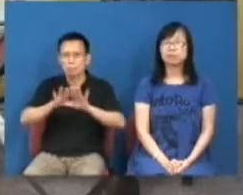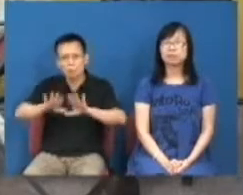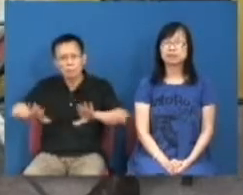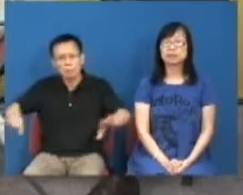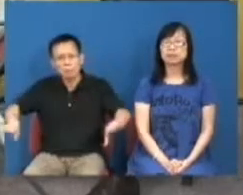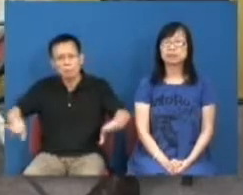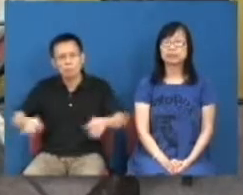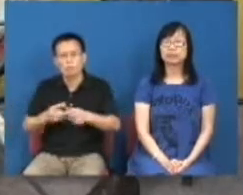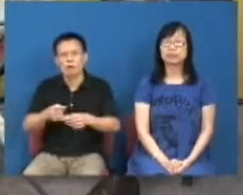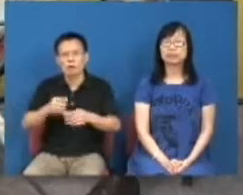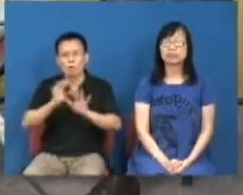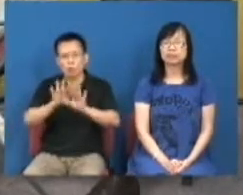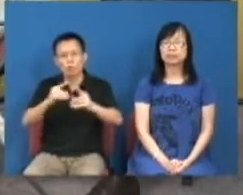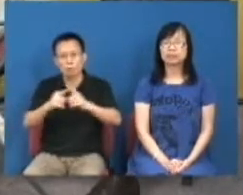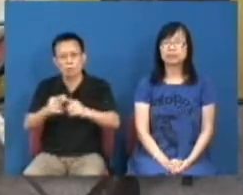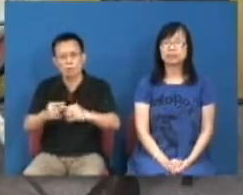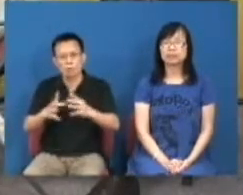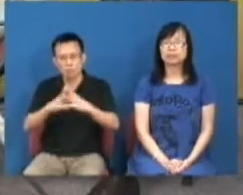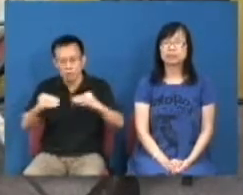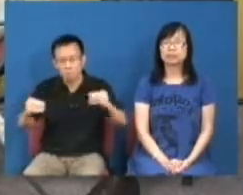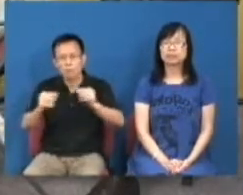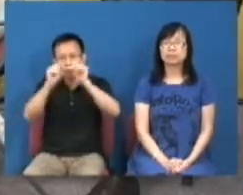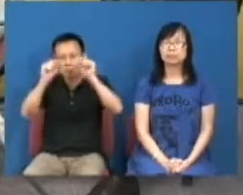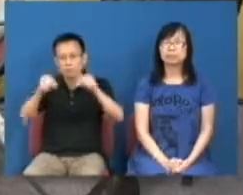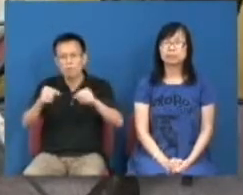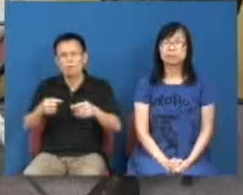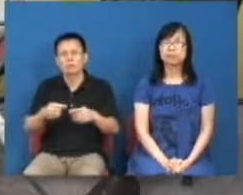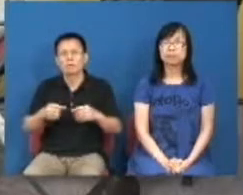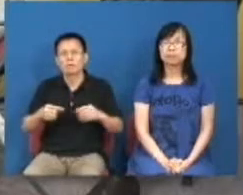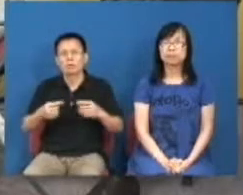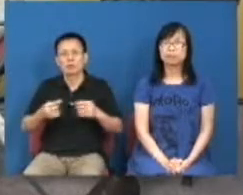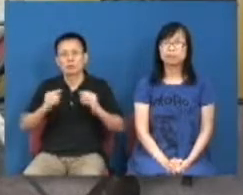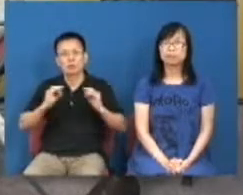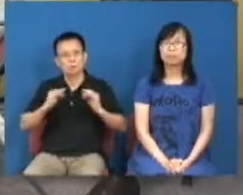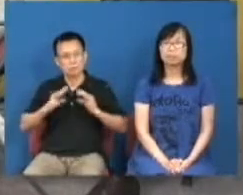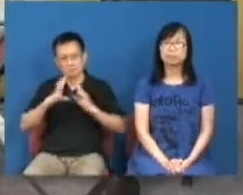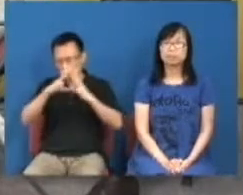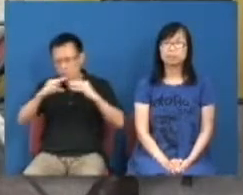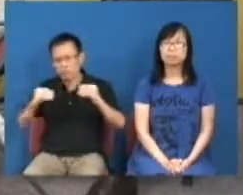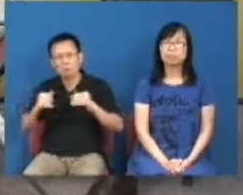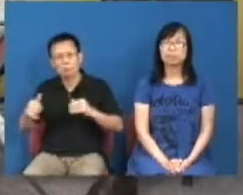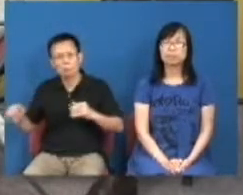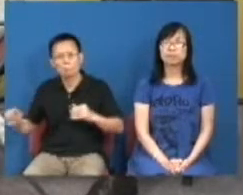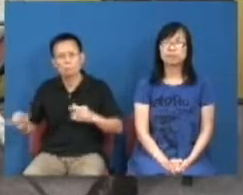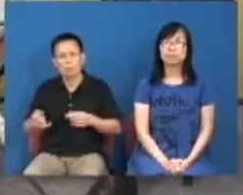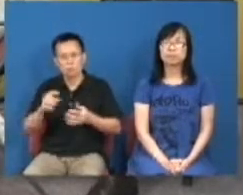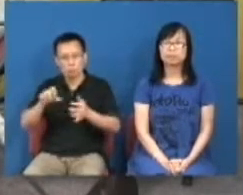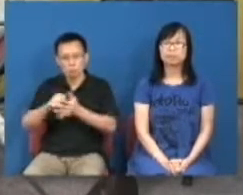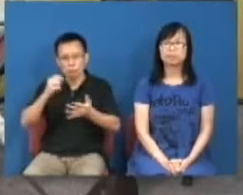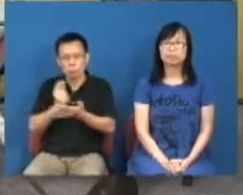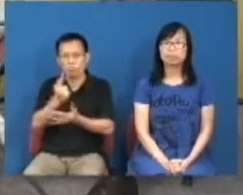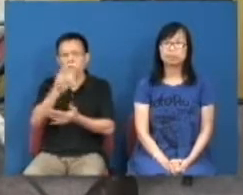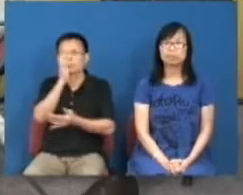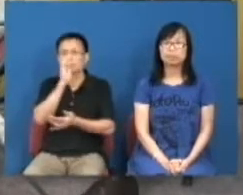咗人哋解決咗問題嘅時候，我哋就會消失噶啦嘛。我哋有一個最重要嘅就係保密啊嘛，我哋